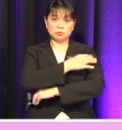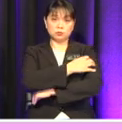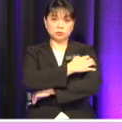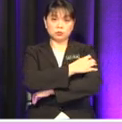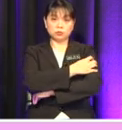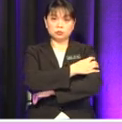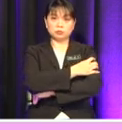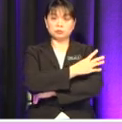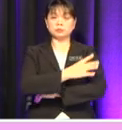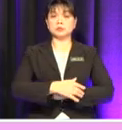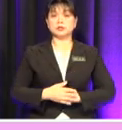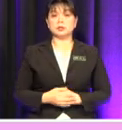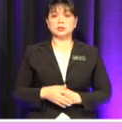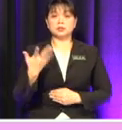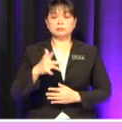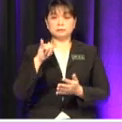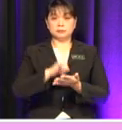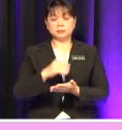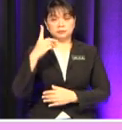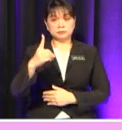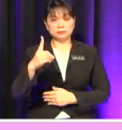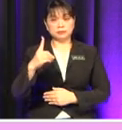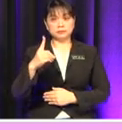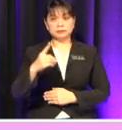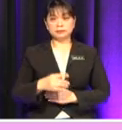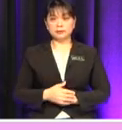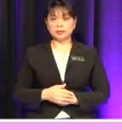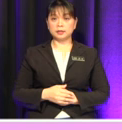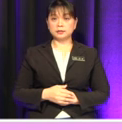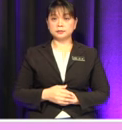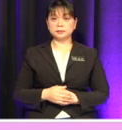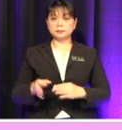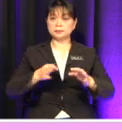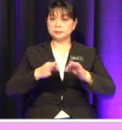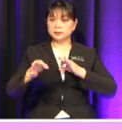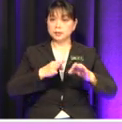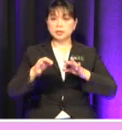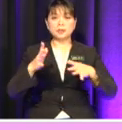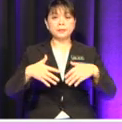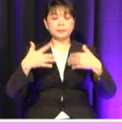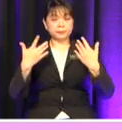kemudian di Oke di Terangkan bagaimana